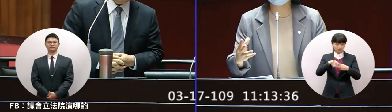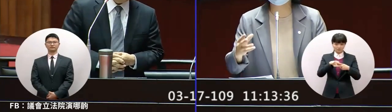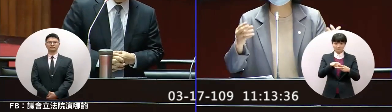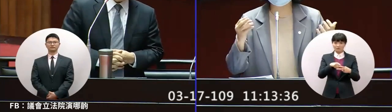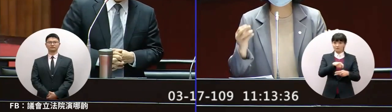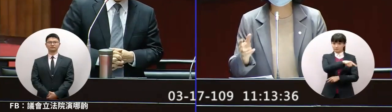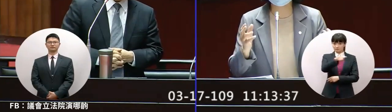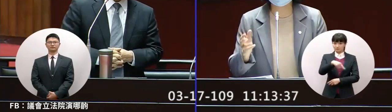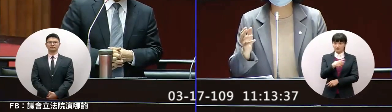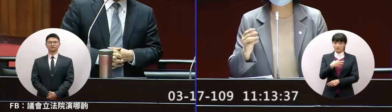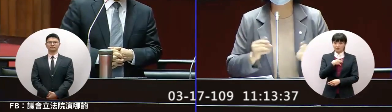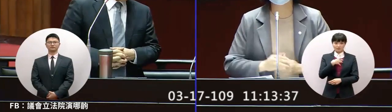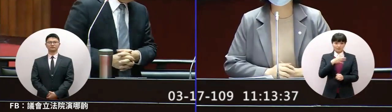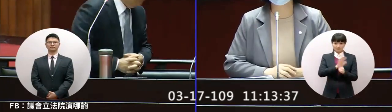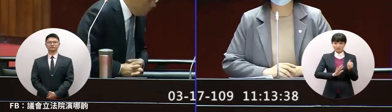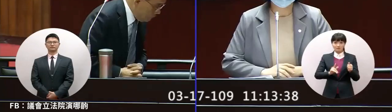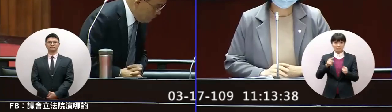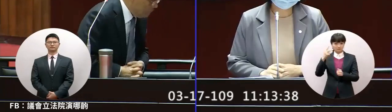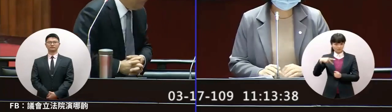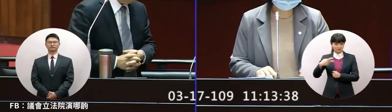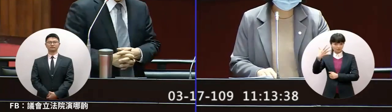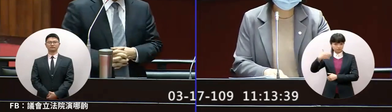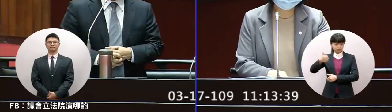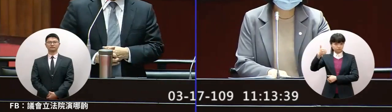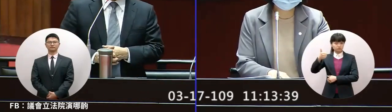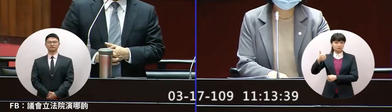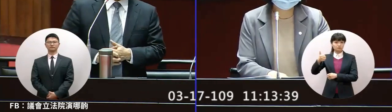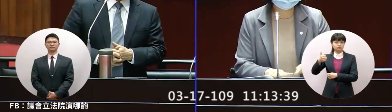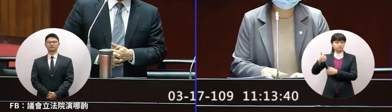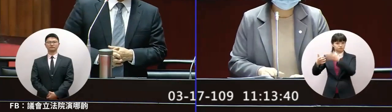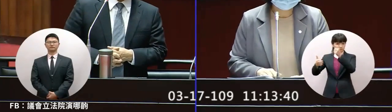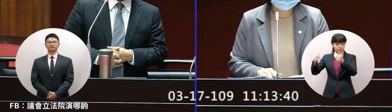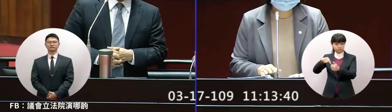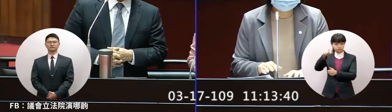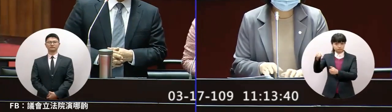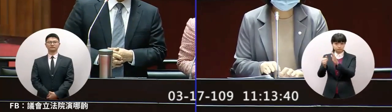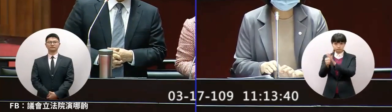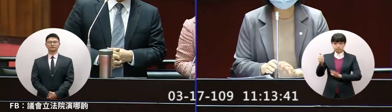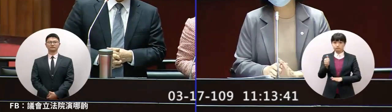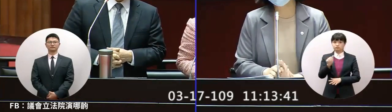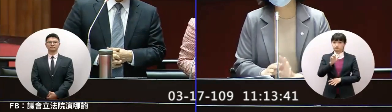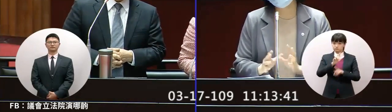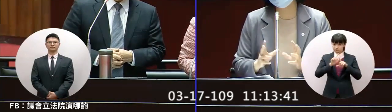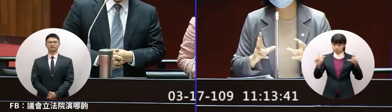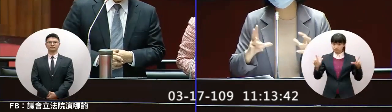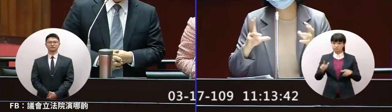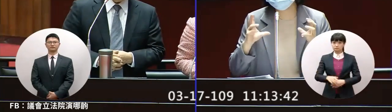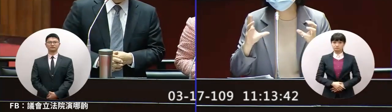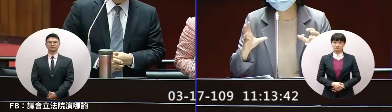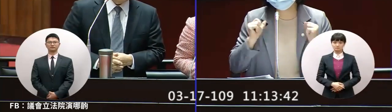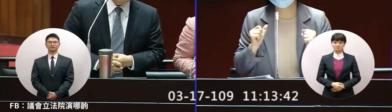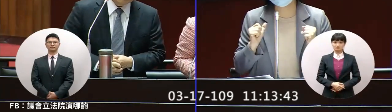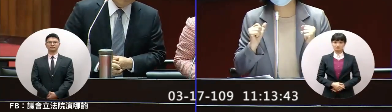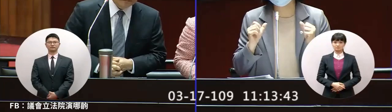资方的冲击也相当相当的大。那在这种状况里面呢，受疫情冲击的最严